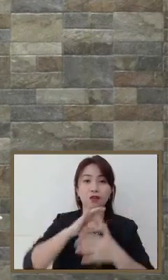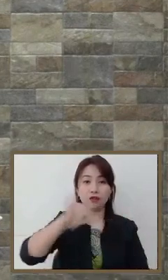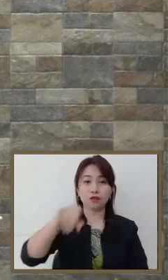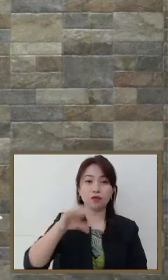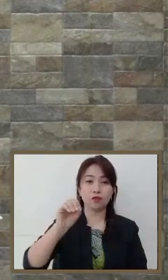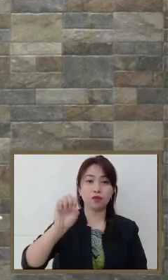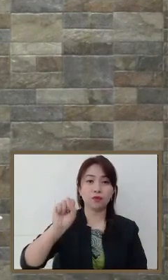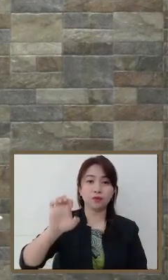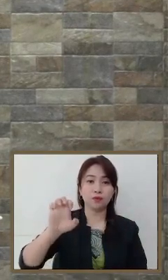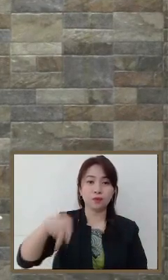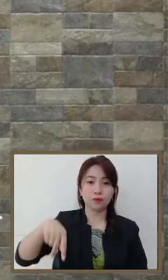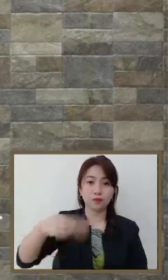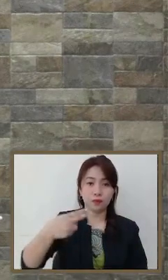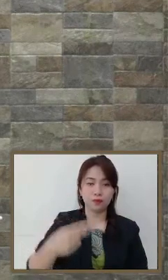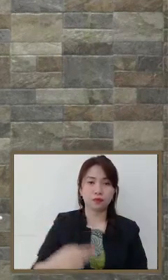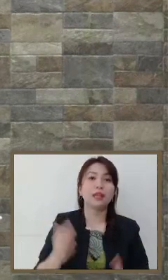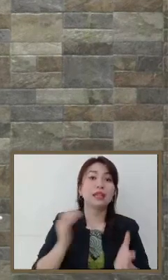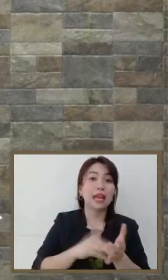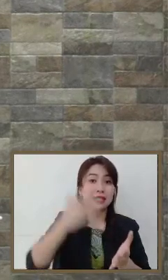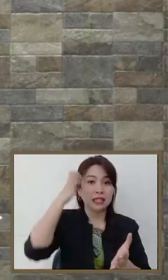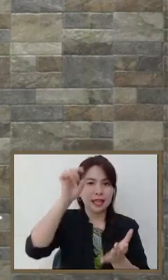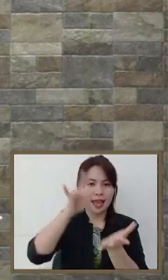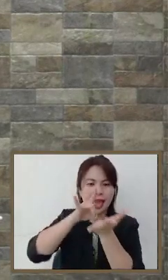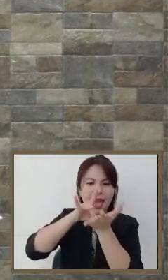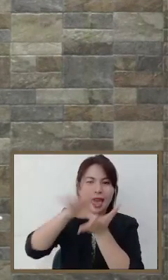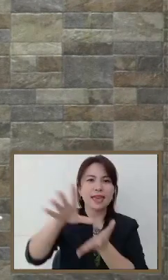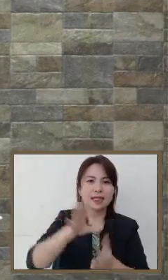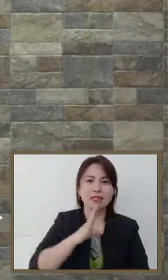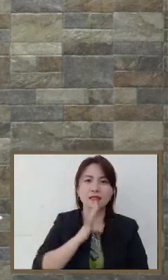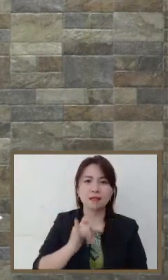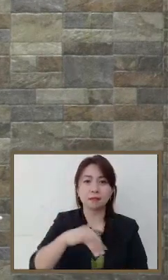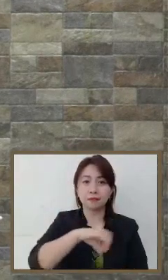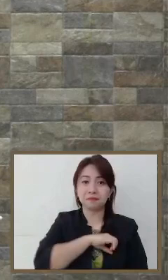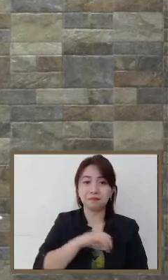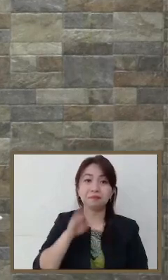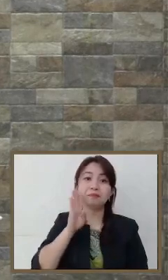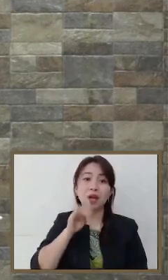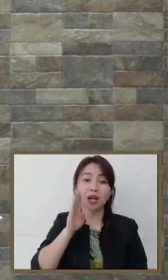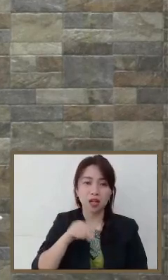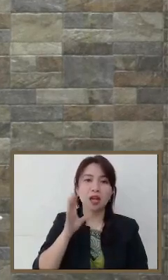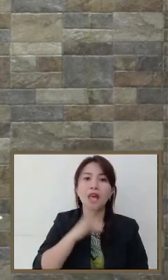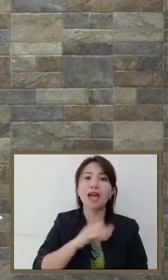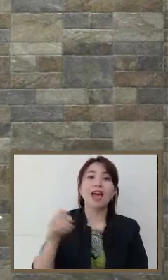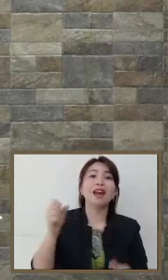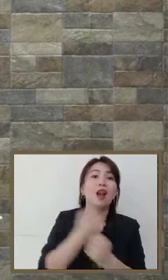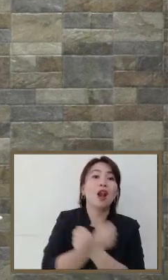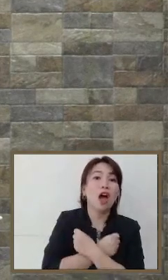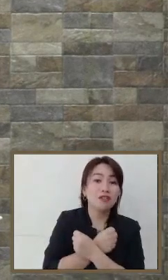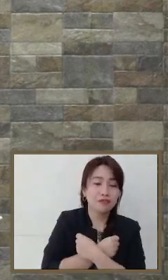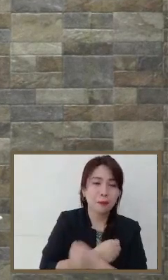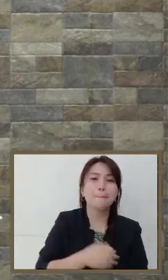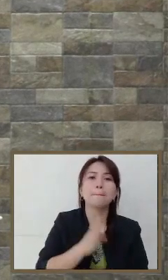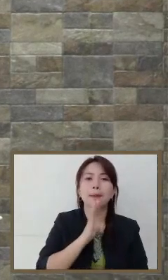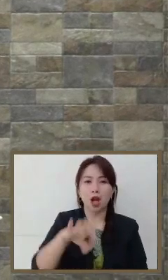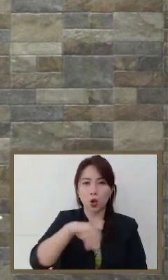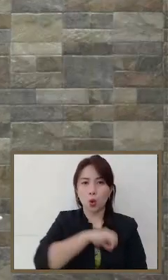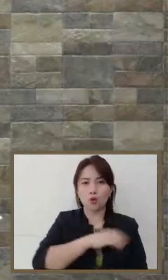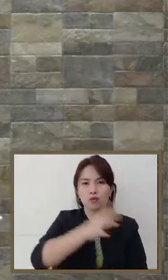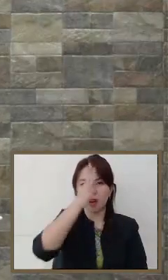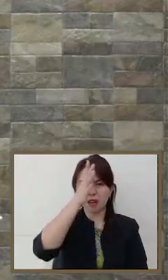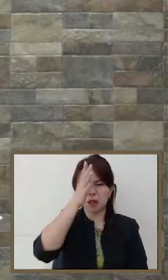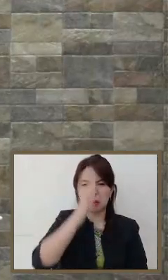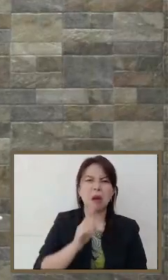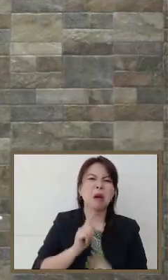natin that he was hated by his brothers and loved by his father pero wala siyang